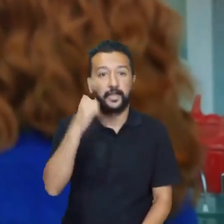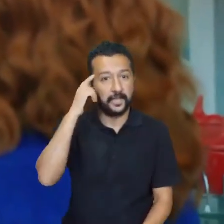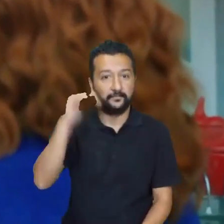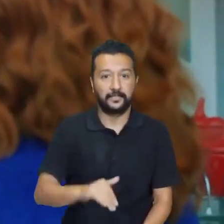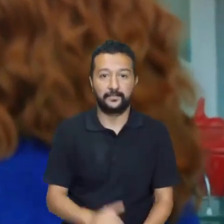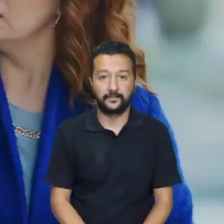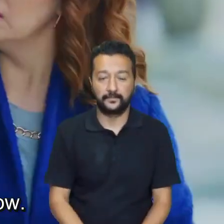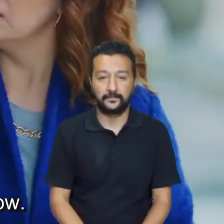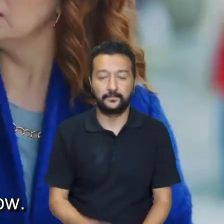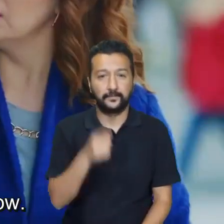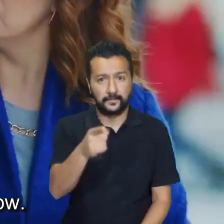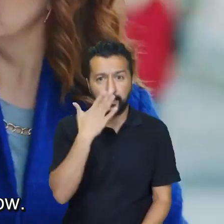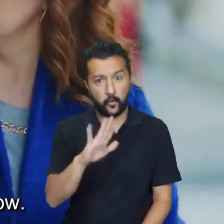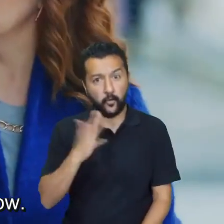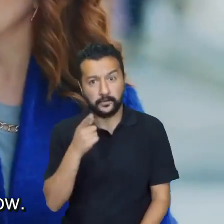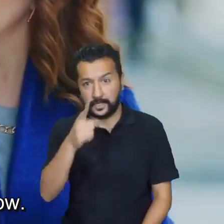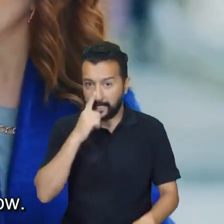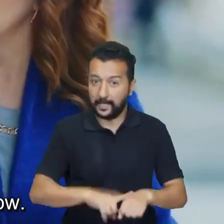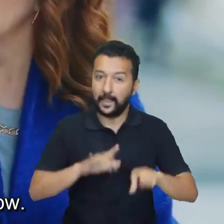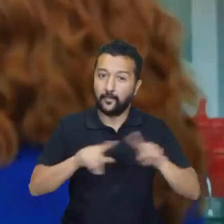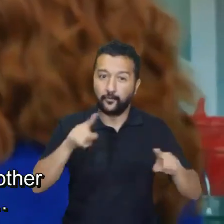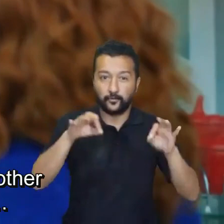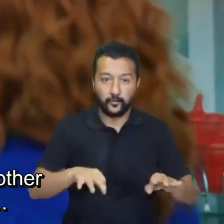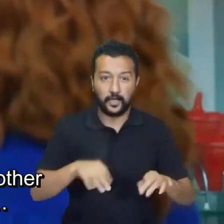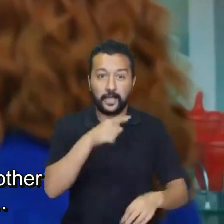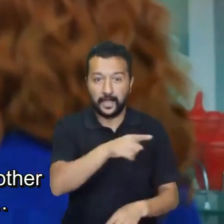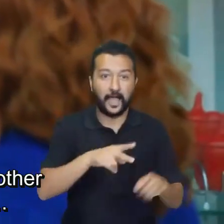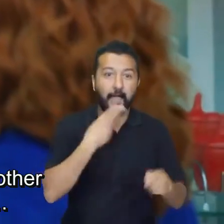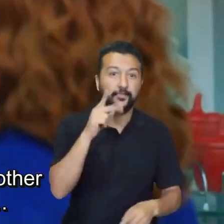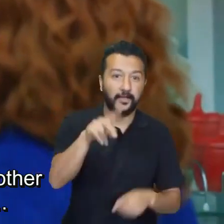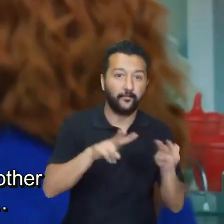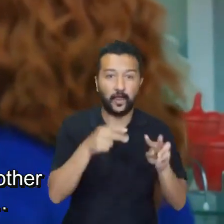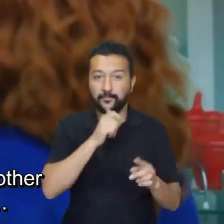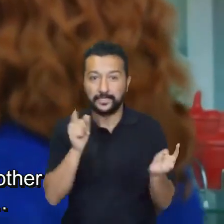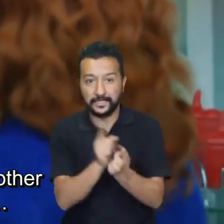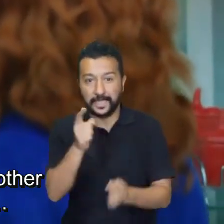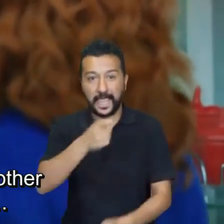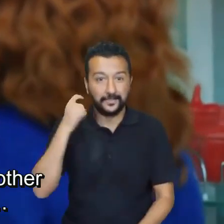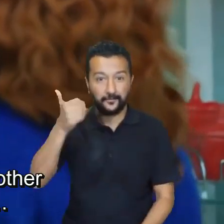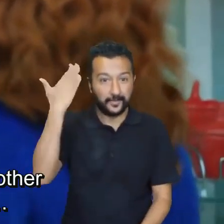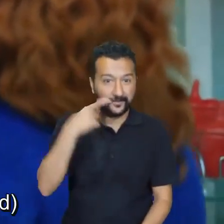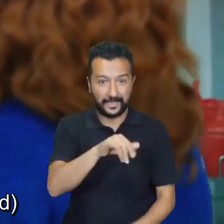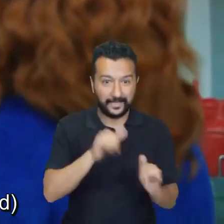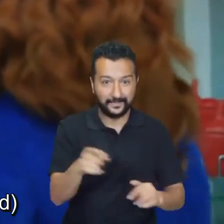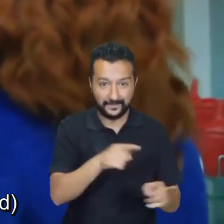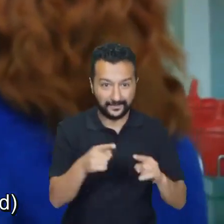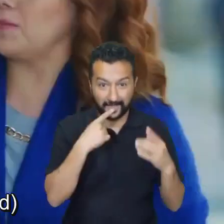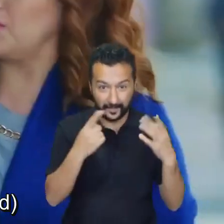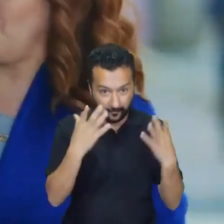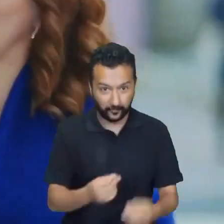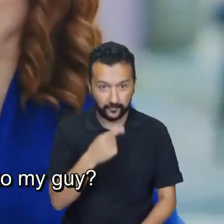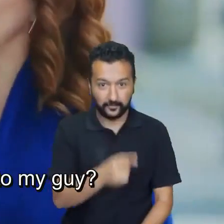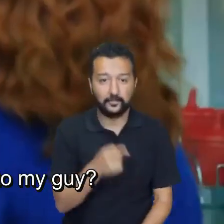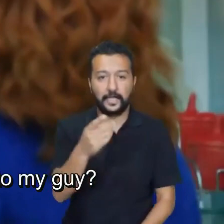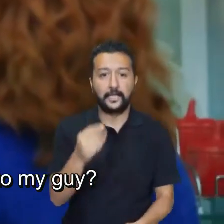Dur. Yoksa inanamıyorum şu an Adile ablayla Münir abi yoksa eski günlerdeki gibi